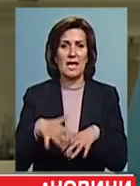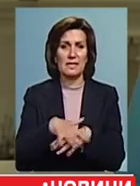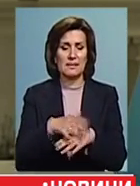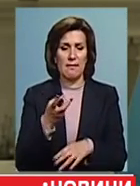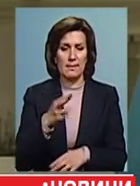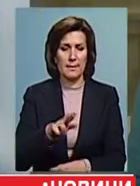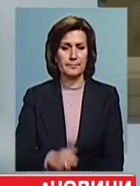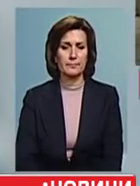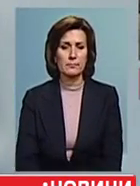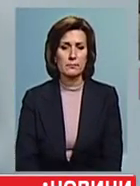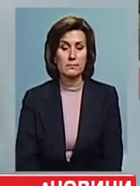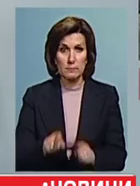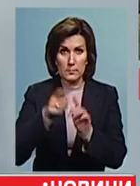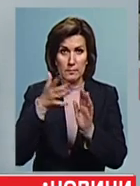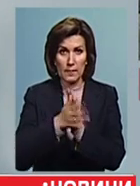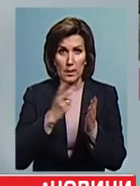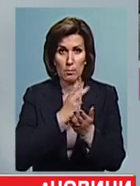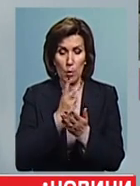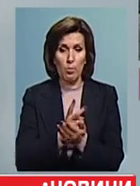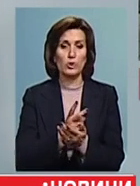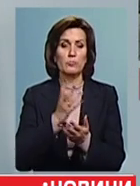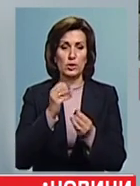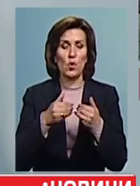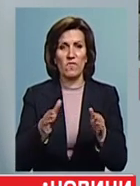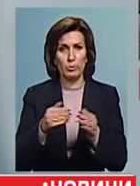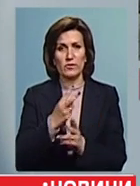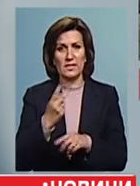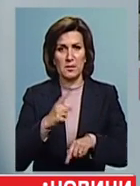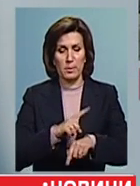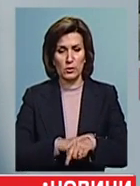населення. Я так розумію, що ми побачимо Вікторію Пластун ще у випуску